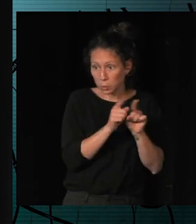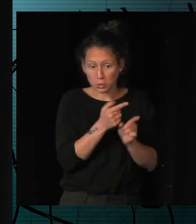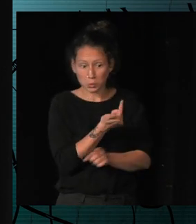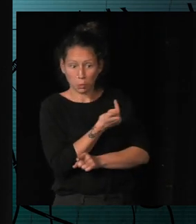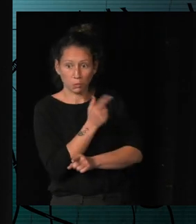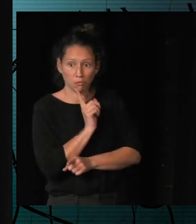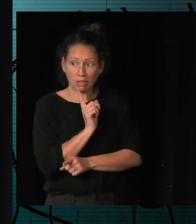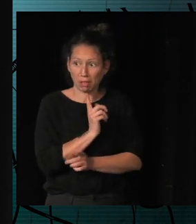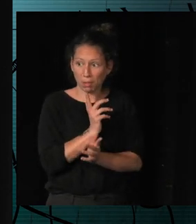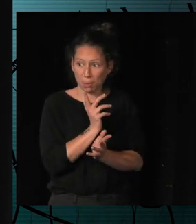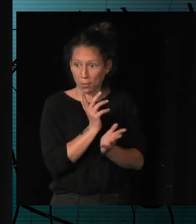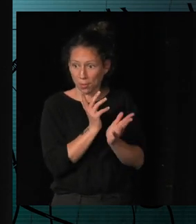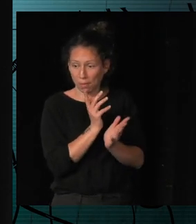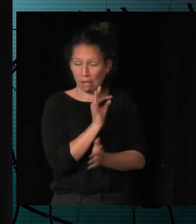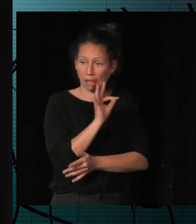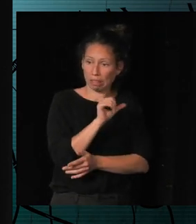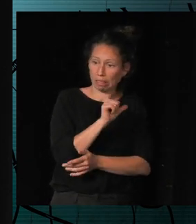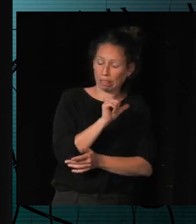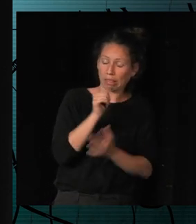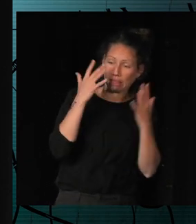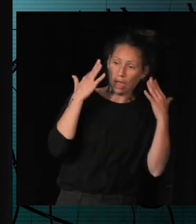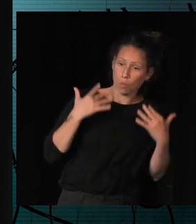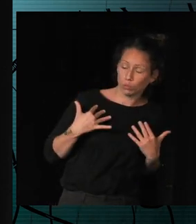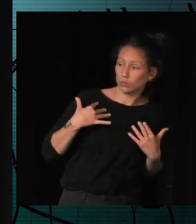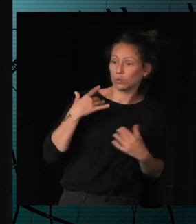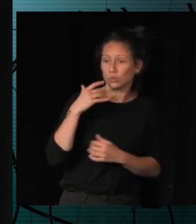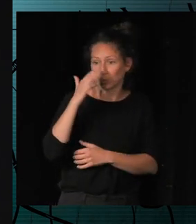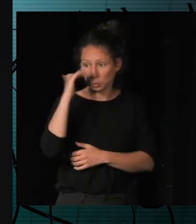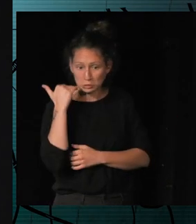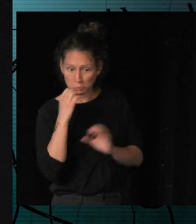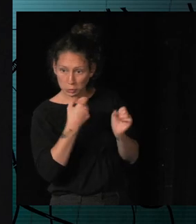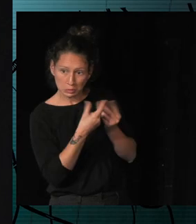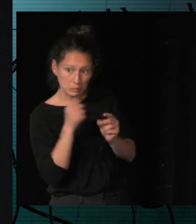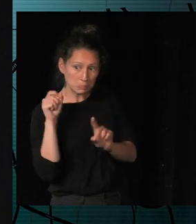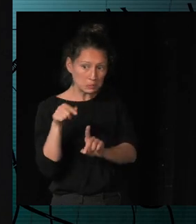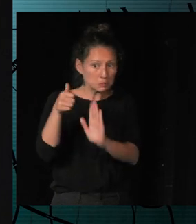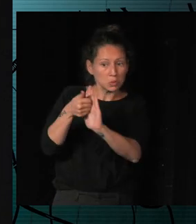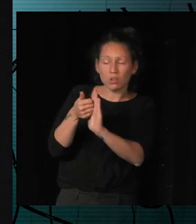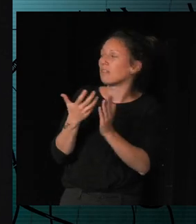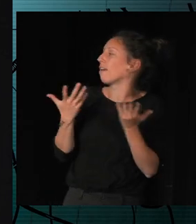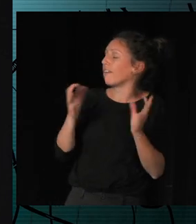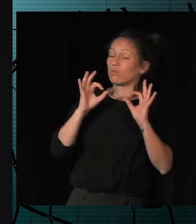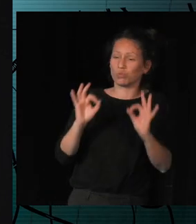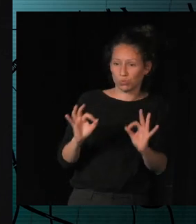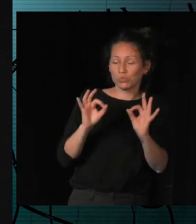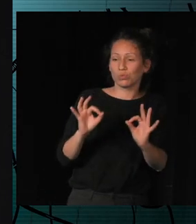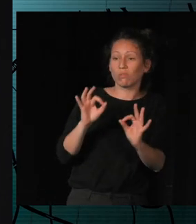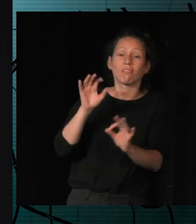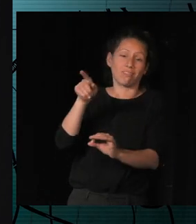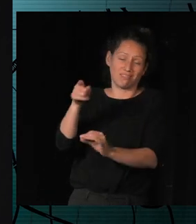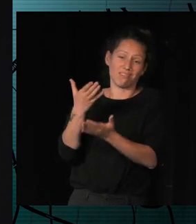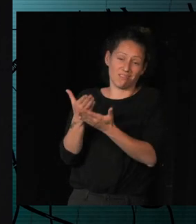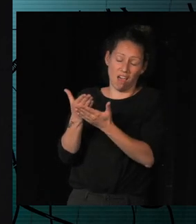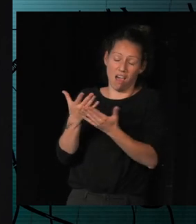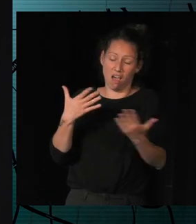qu'est-ce que vous pensez de ce de ce de ce de ce personnage al ça fait partie des gros changements du film et des gros apports que perso je n'apprécie pas